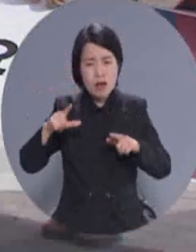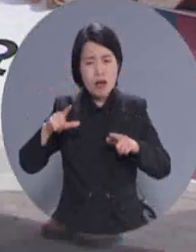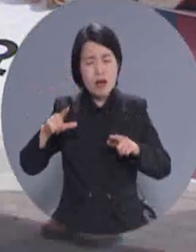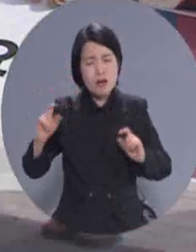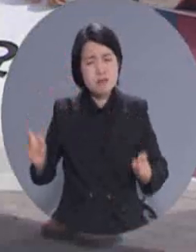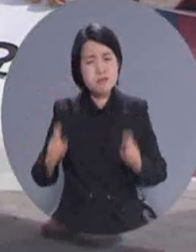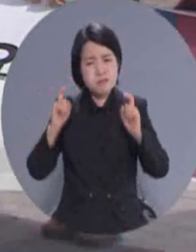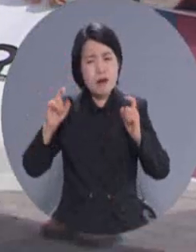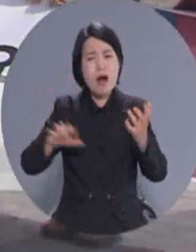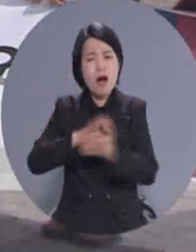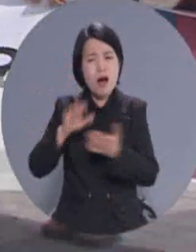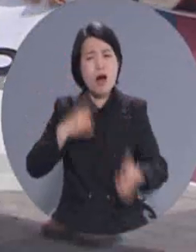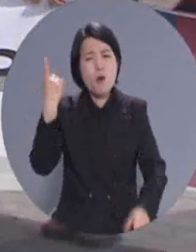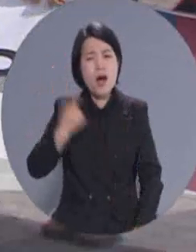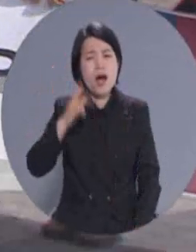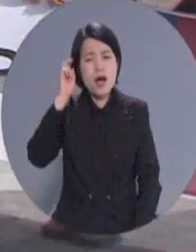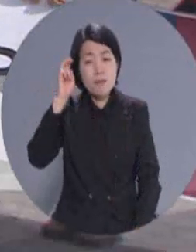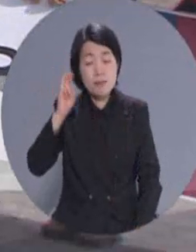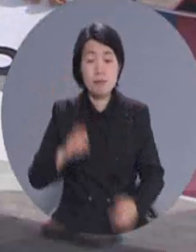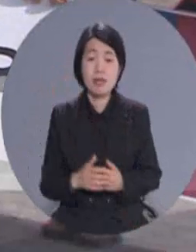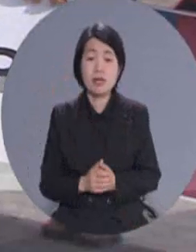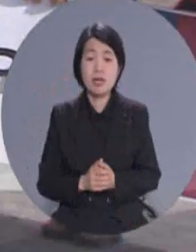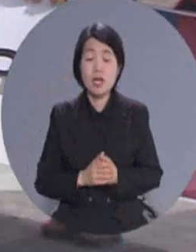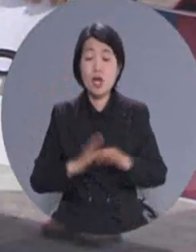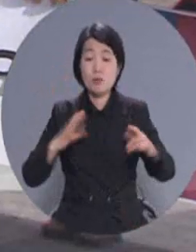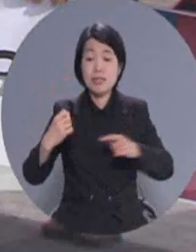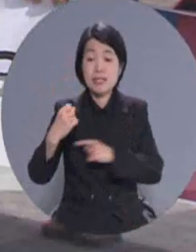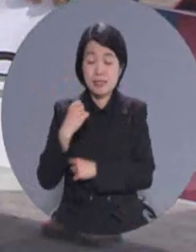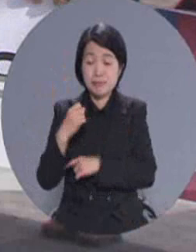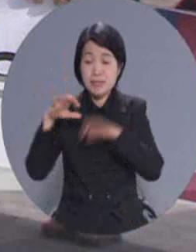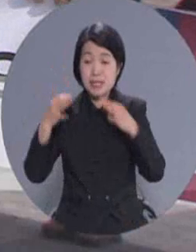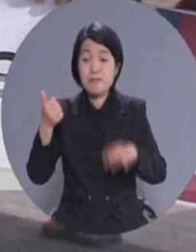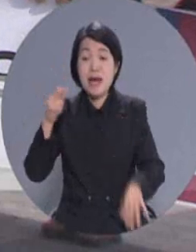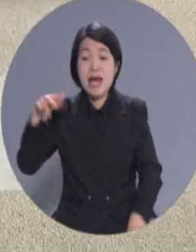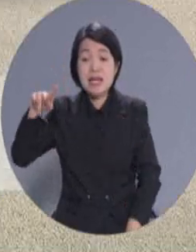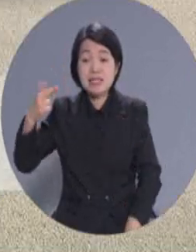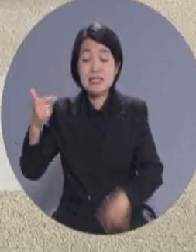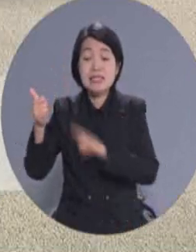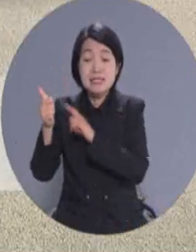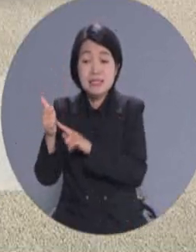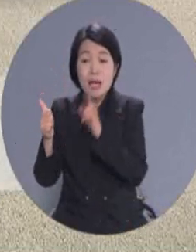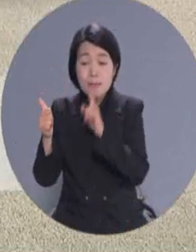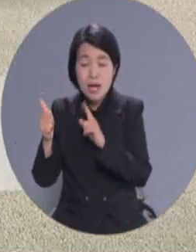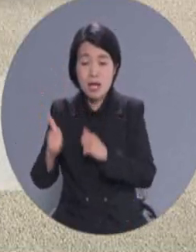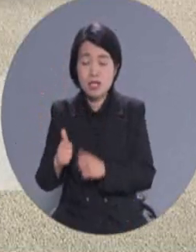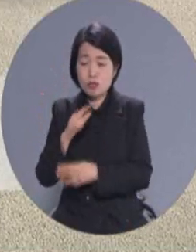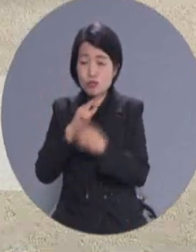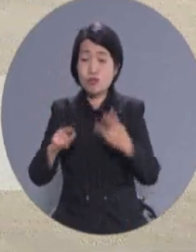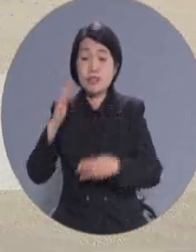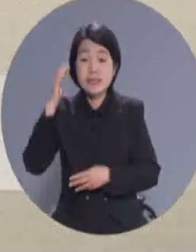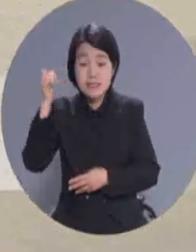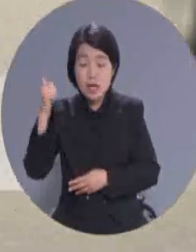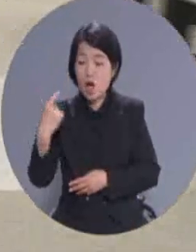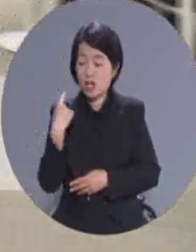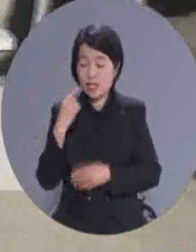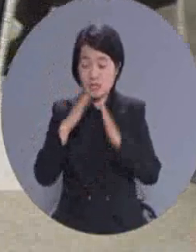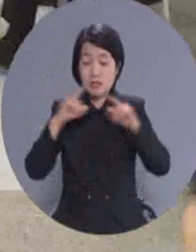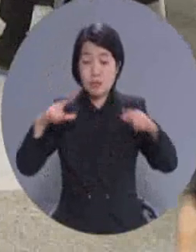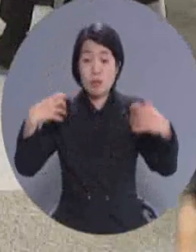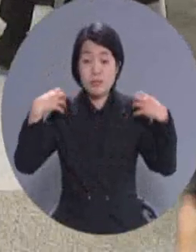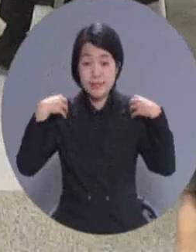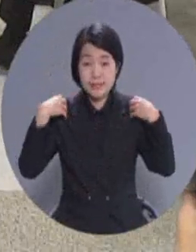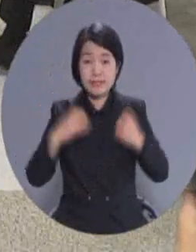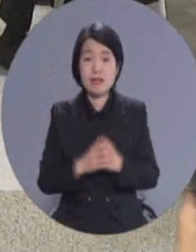적잖은 논란이 예상됩니다. 국민의힘 김하진 전남도당 위원장은 윤석열 대통령이 어제